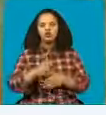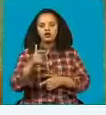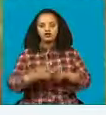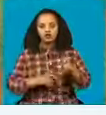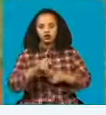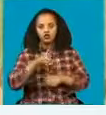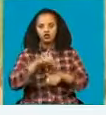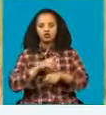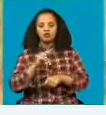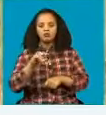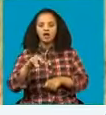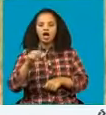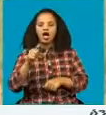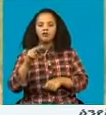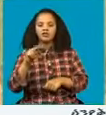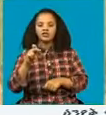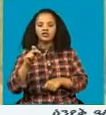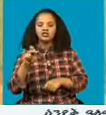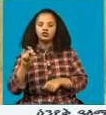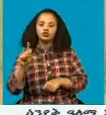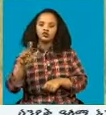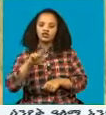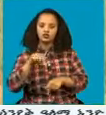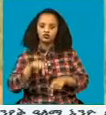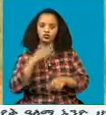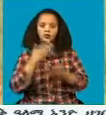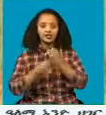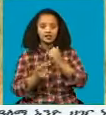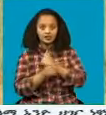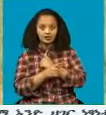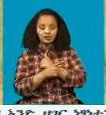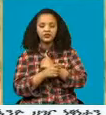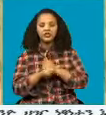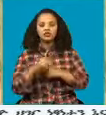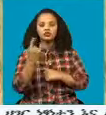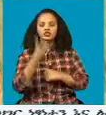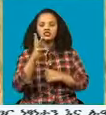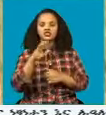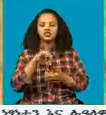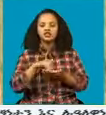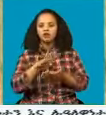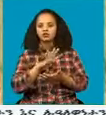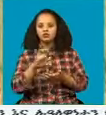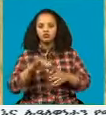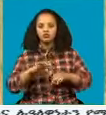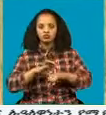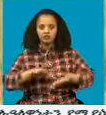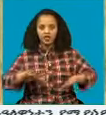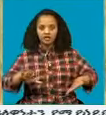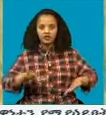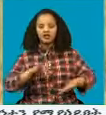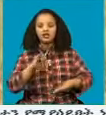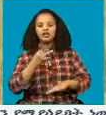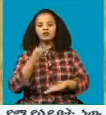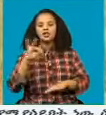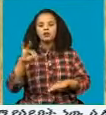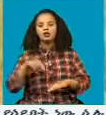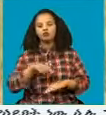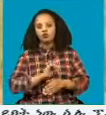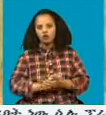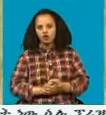አስተዳዳሪ ዶክተር መሐመድ ኑርዬ በዘንድሮ የምርት ዘመን በዞኑ ከ6500 ሄክታር በላይ መሬት እንደሚለማ